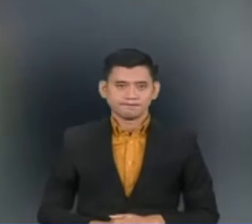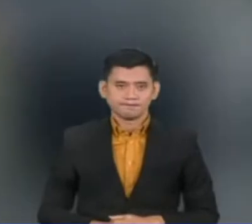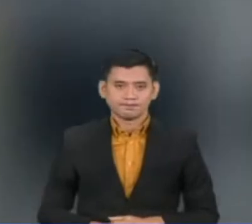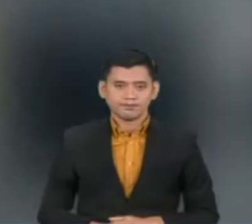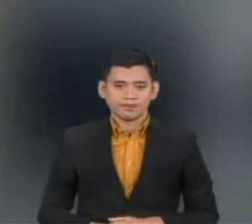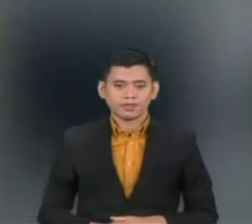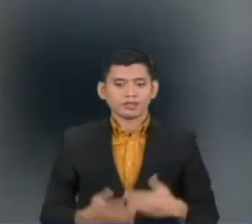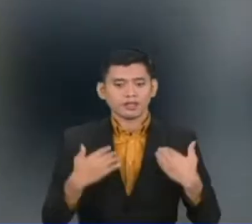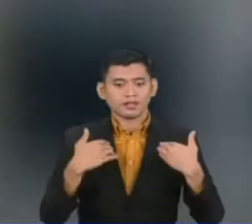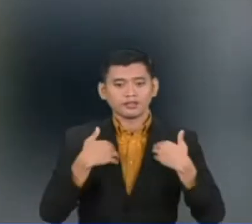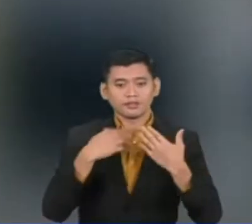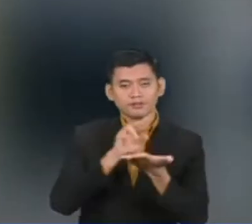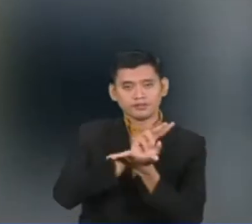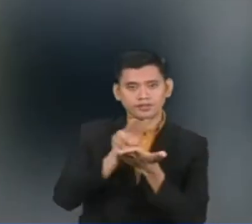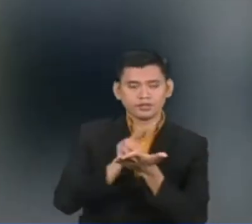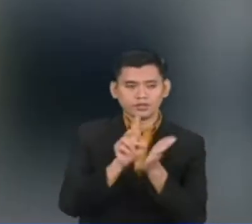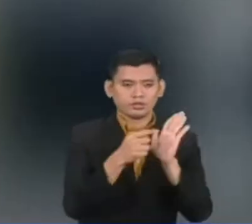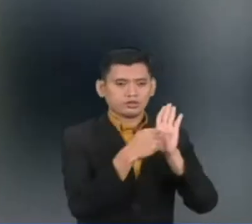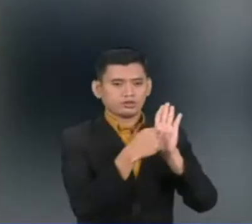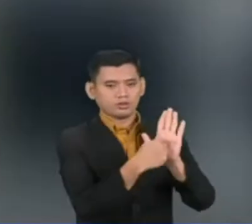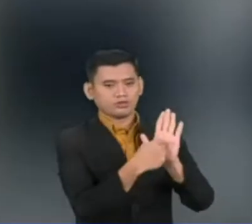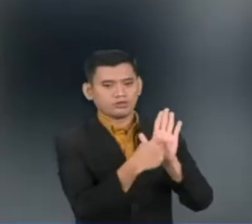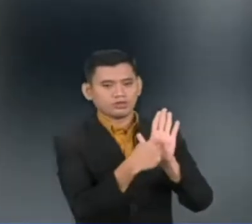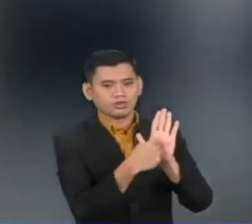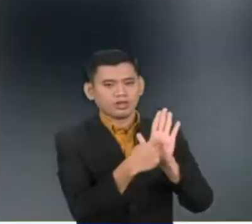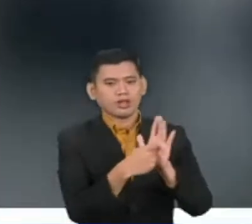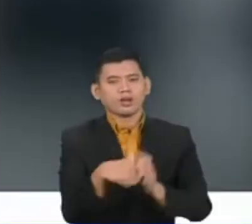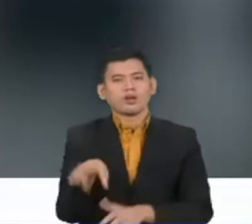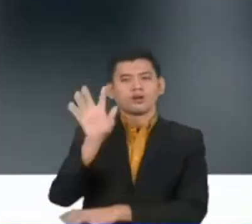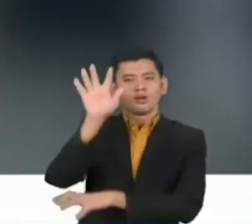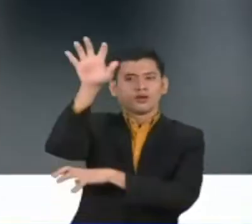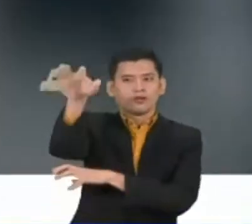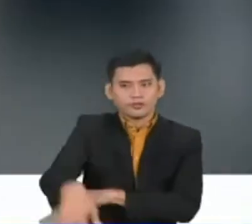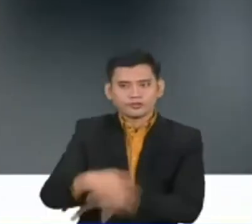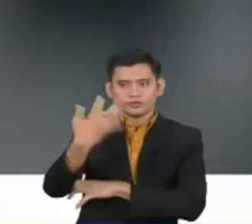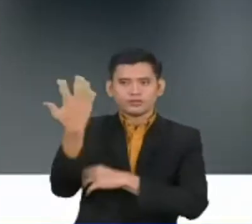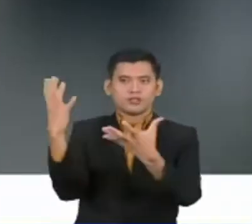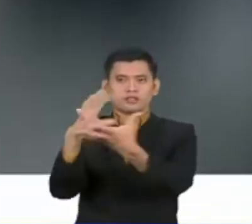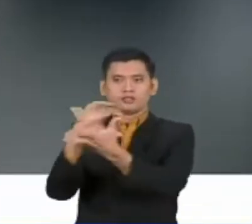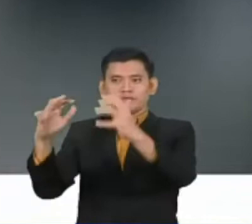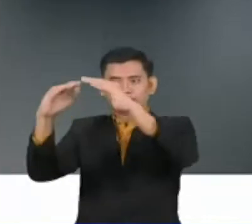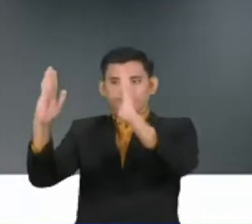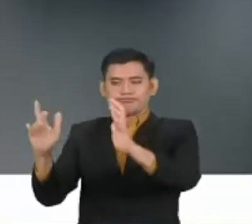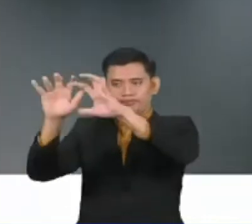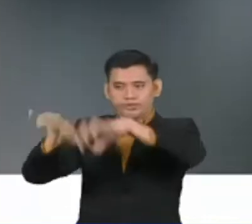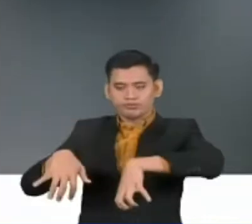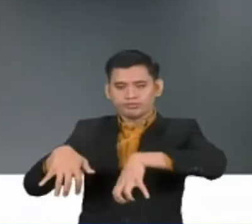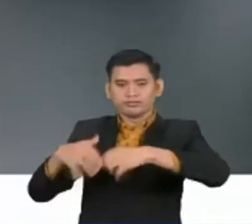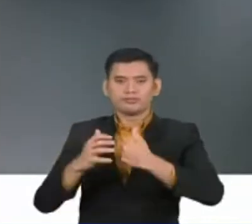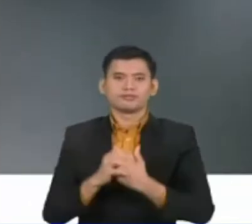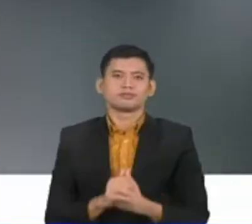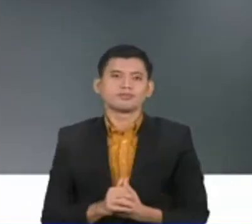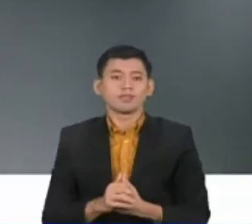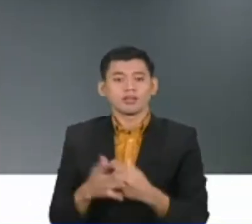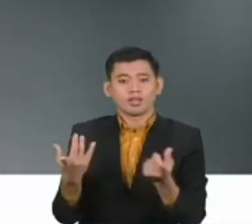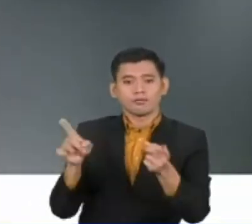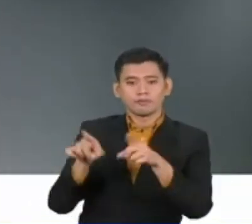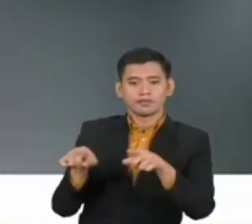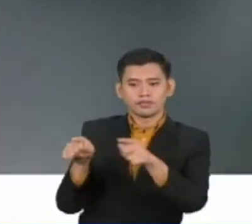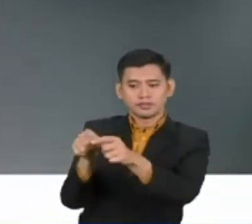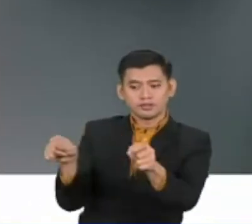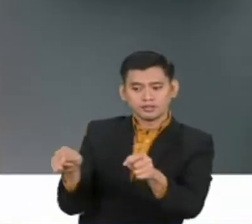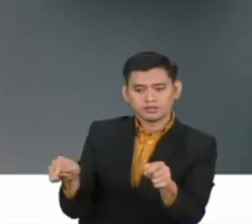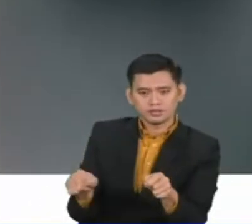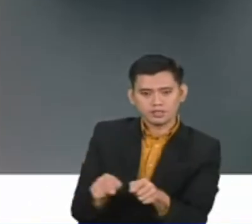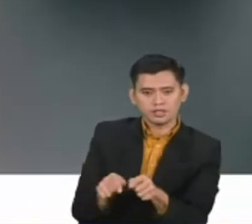Ini dia, satu video menunjukkan jengkaut sedang memusnahkan sebuah rumah berhampiran Tasik Tula. Kejadian tersebut dirakam oleh salah